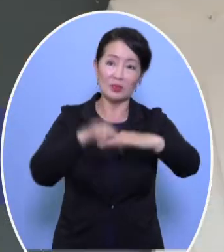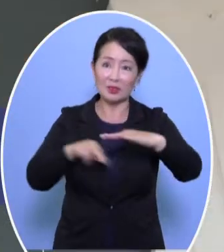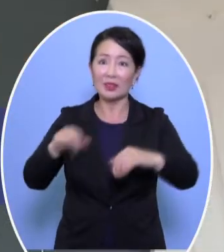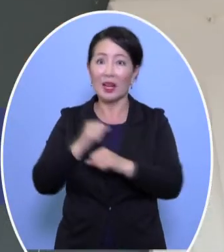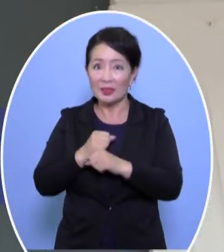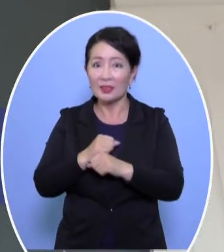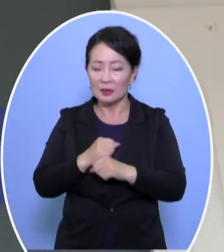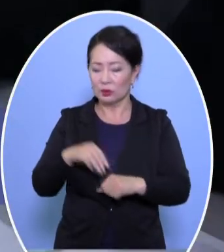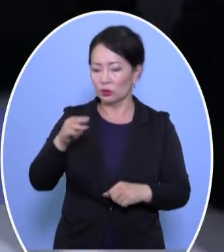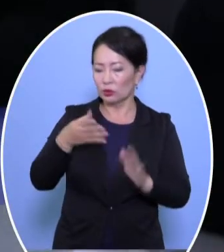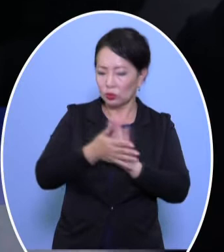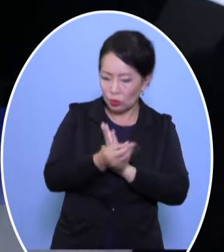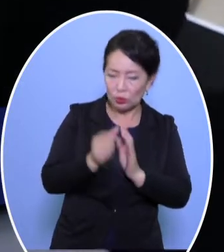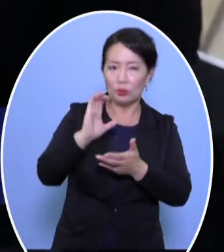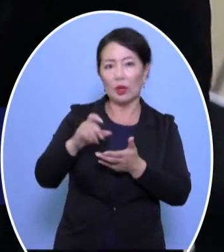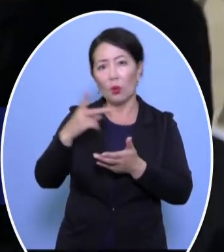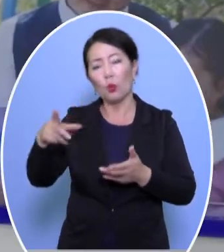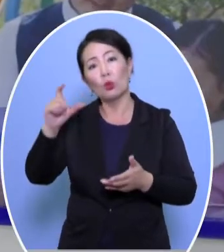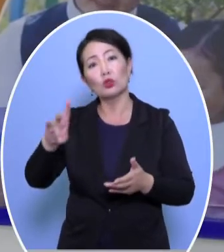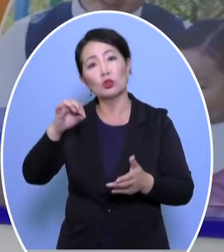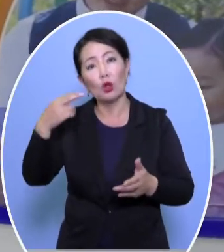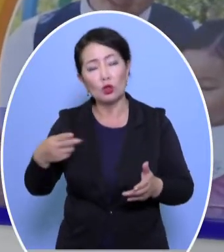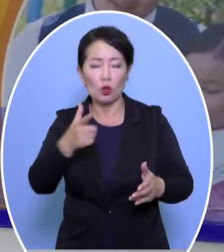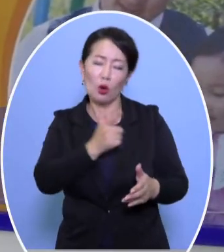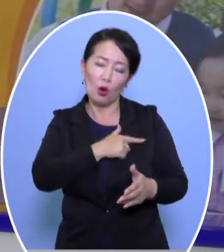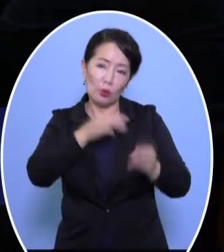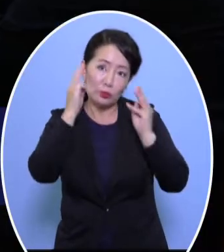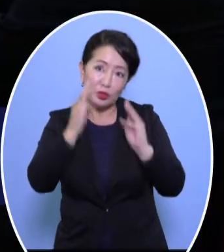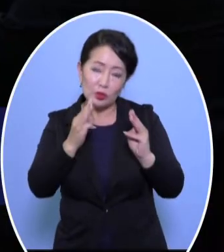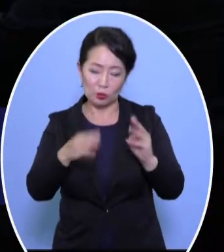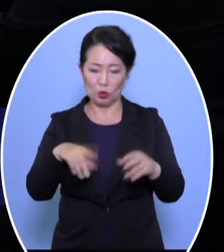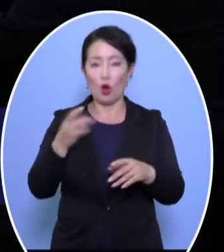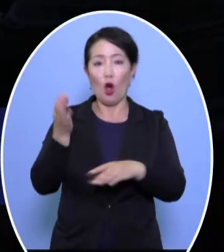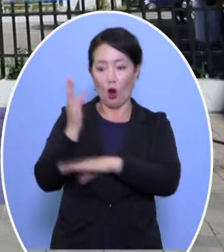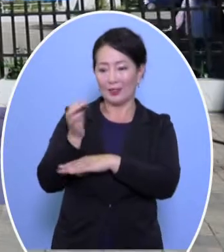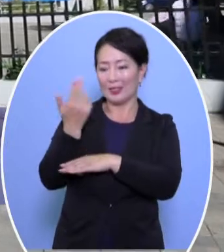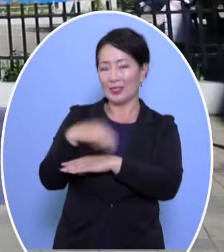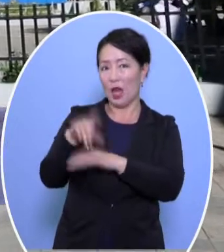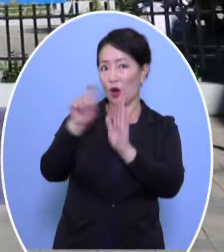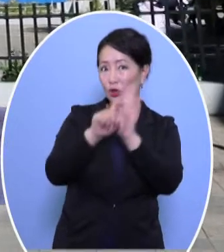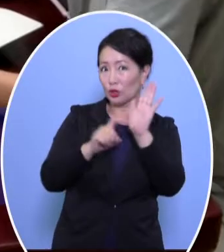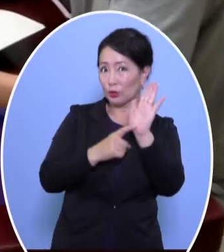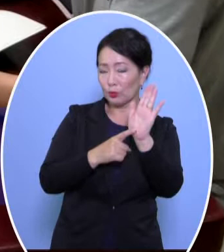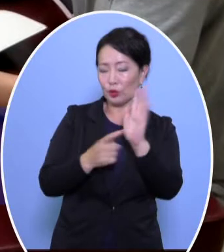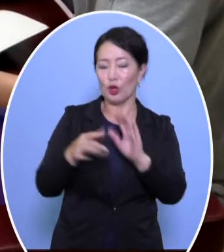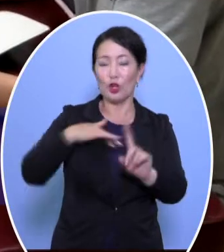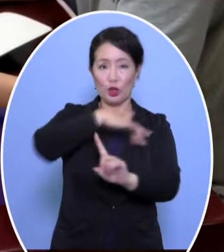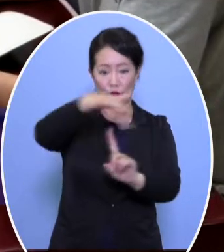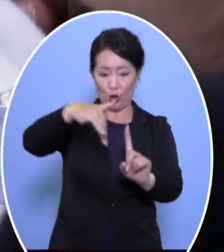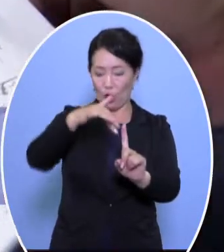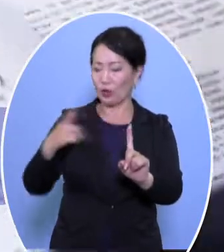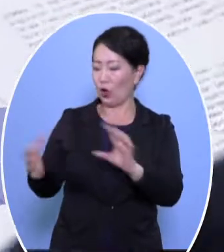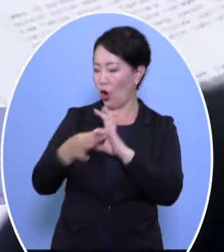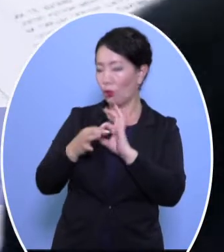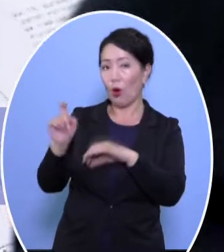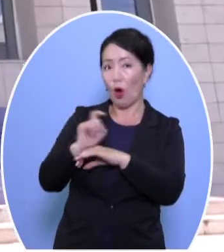явцдаа төсөв санхүү, хүний нөөц, өргөдөл гомдол, түүний шийдвэрлэлт, үдийн цаг хөтөлбөрийн хэрэгжилт, хамрын сурах тойргийн